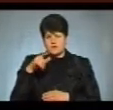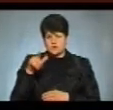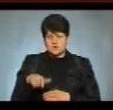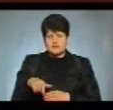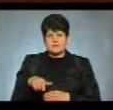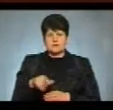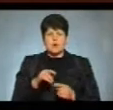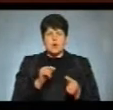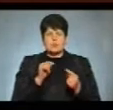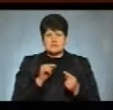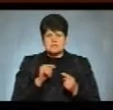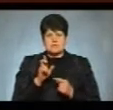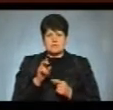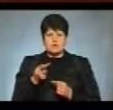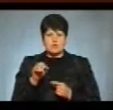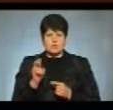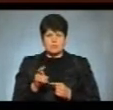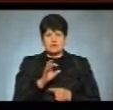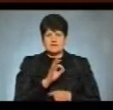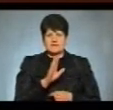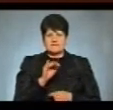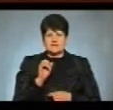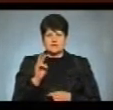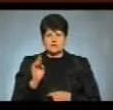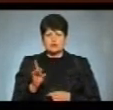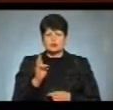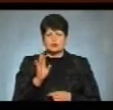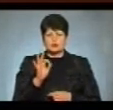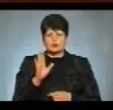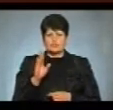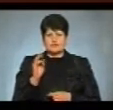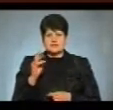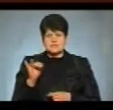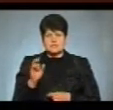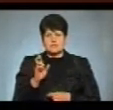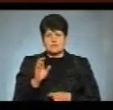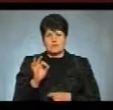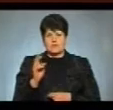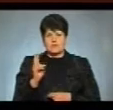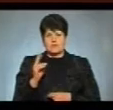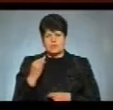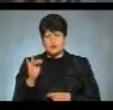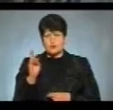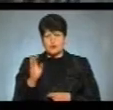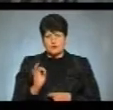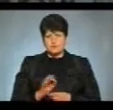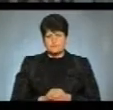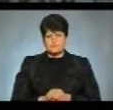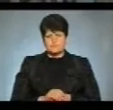нардепи від опозиційного блоку Олександр Вілкул, Вадим Новинський, Юрій Бойко та Нестор Шуфрич.